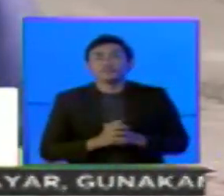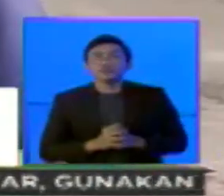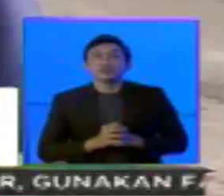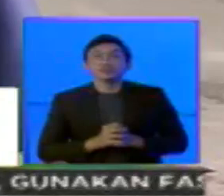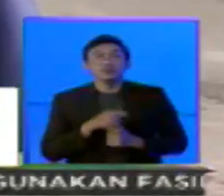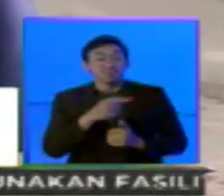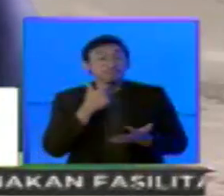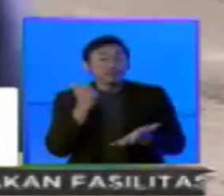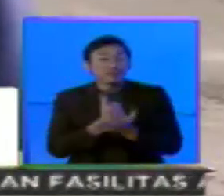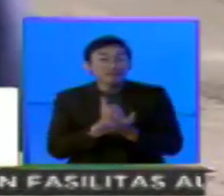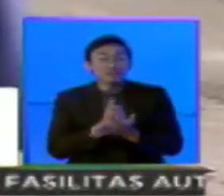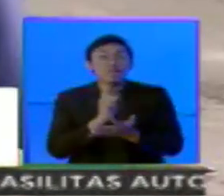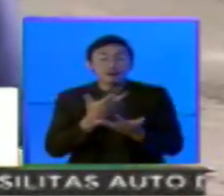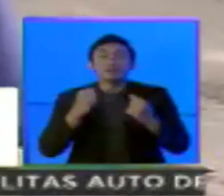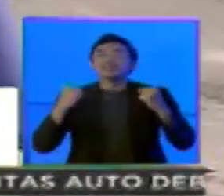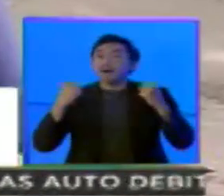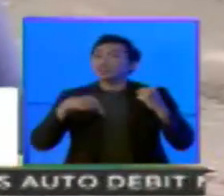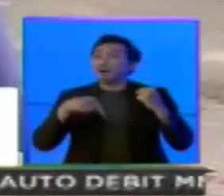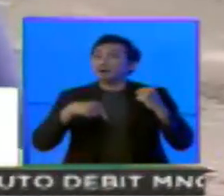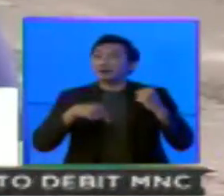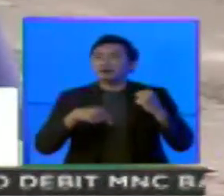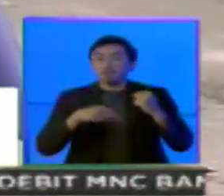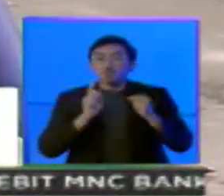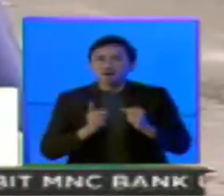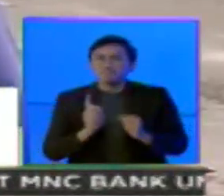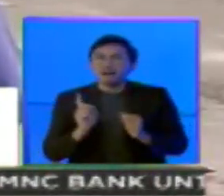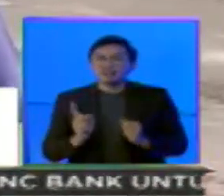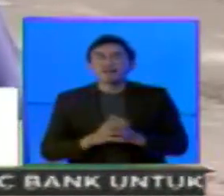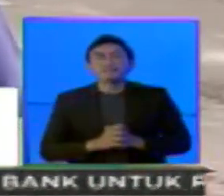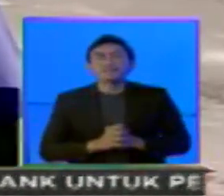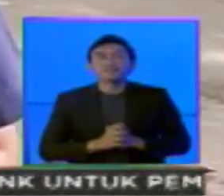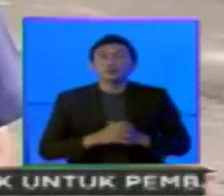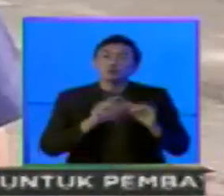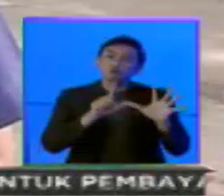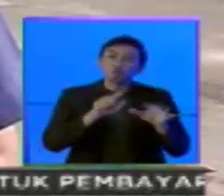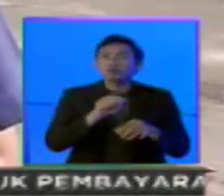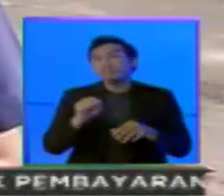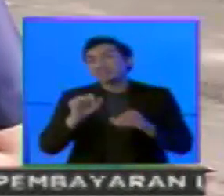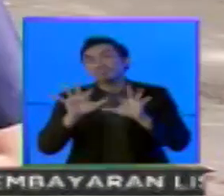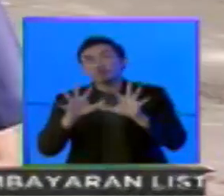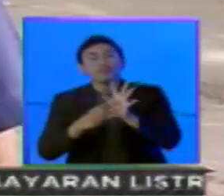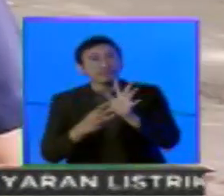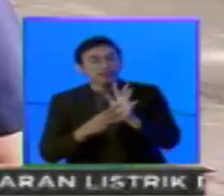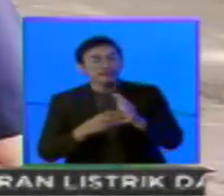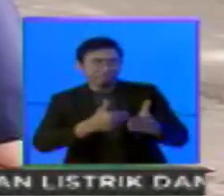juga keselamatan mereka atau dengan jarak aman sekitar 7 hingga 10 meter dari lokasi.